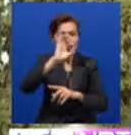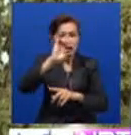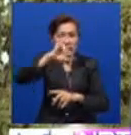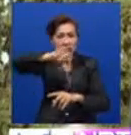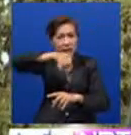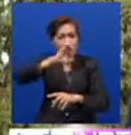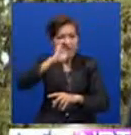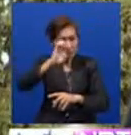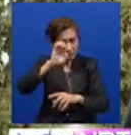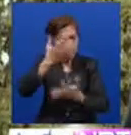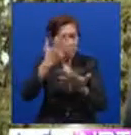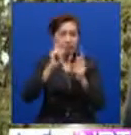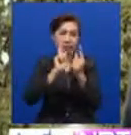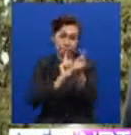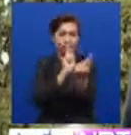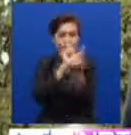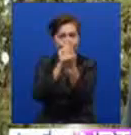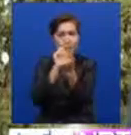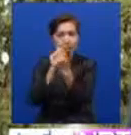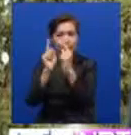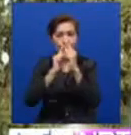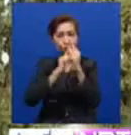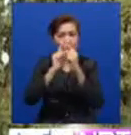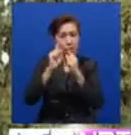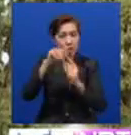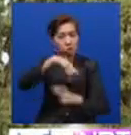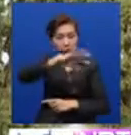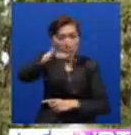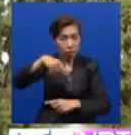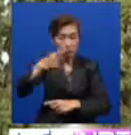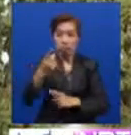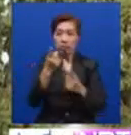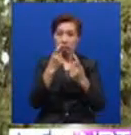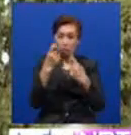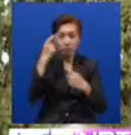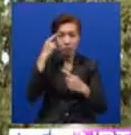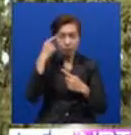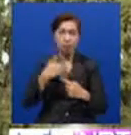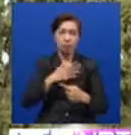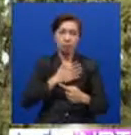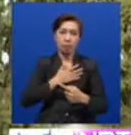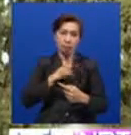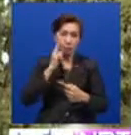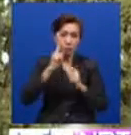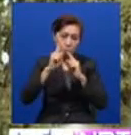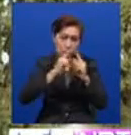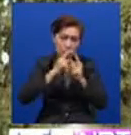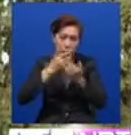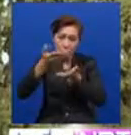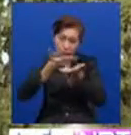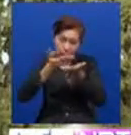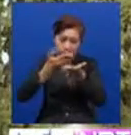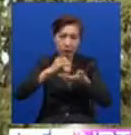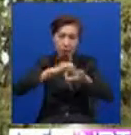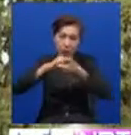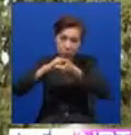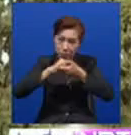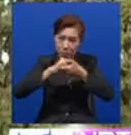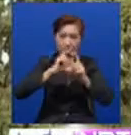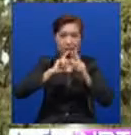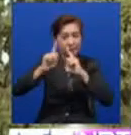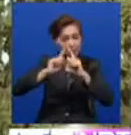พิจิก็จะเจอกันคือทุกคนก็มีการหารือก็ทั้งหมดเนี่ยก็ได้มีการแลกเปลี่ยนหารือถึงความร่วมมือก็สร้าง